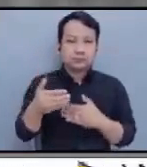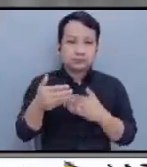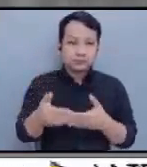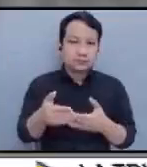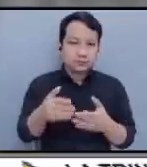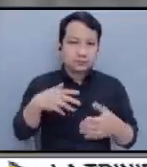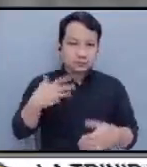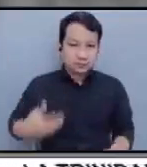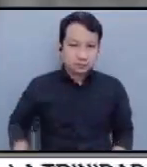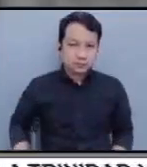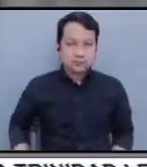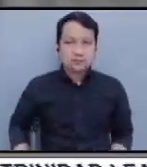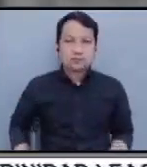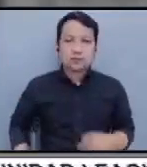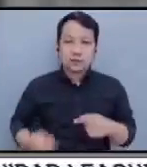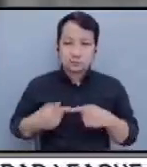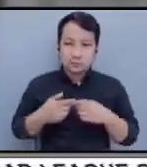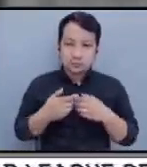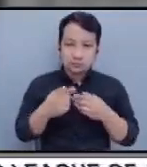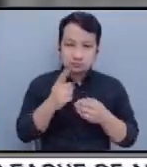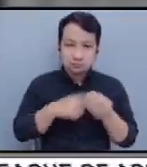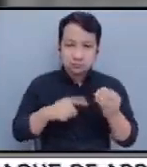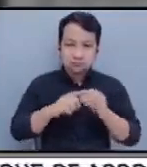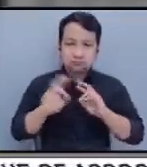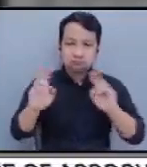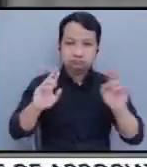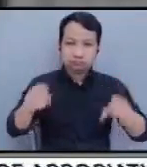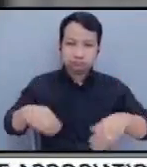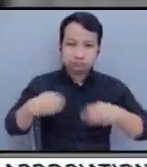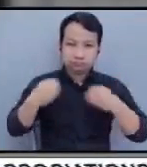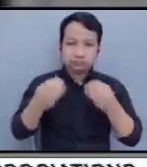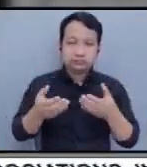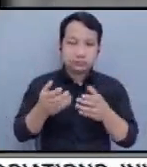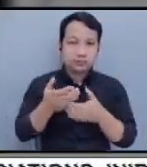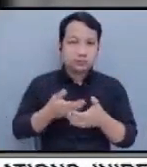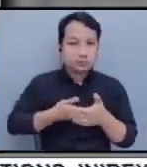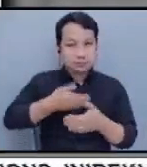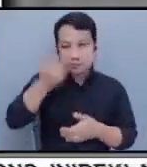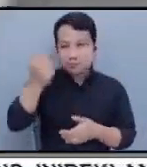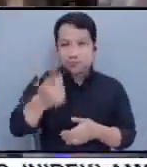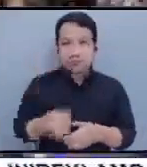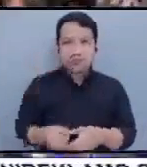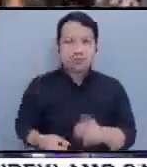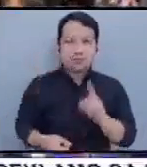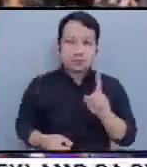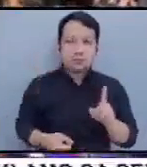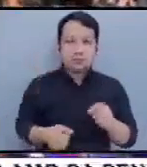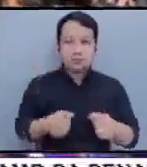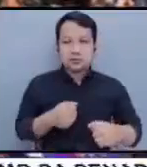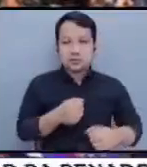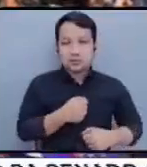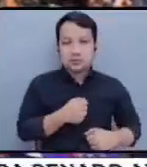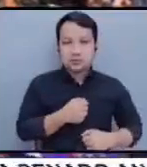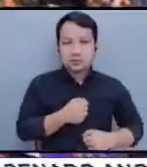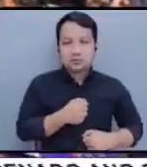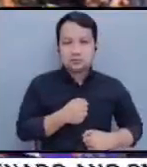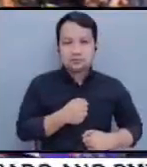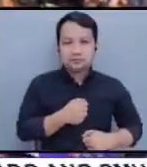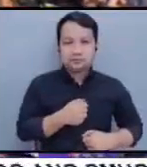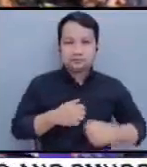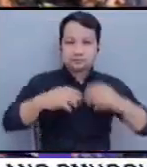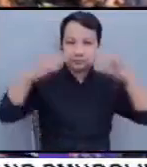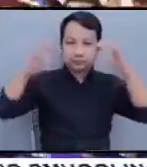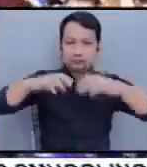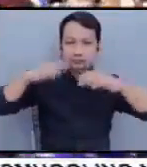korupsyon. Gayunpaman, handa pa rin siyang ibigay ang lahat gaya ng isang mandirigma. Rain or shine, di